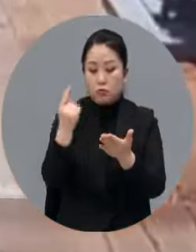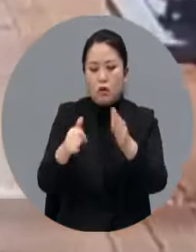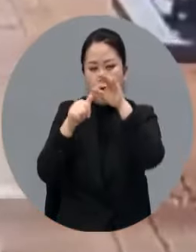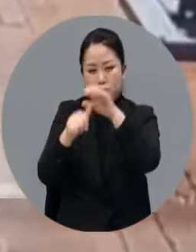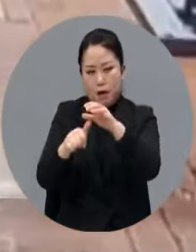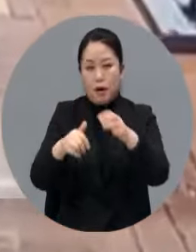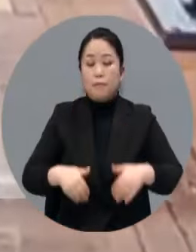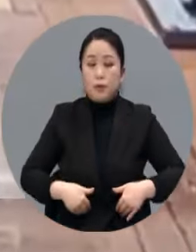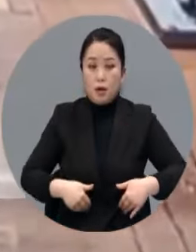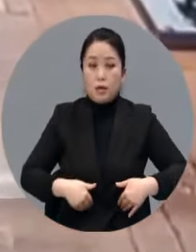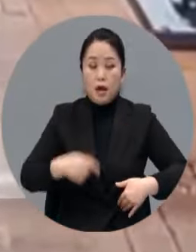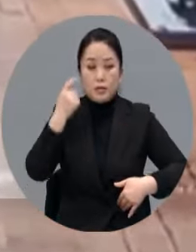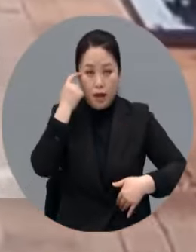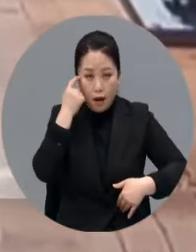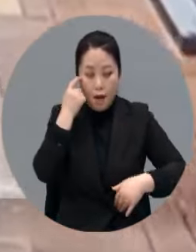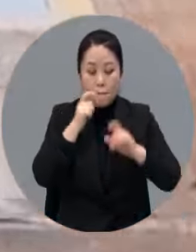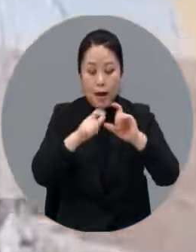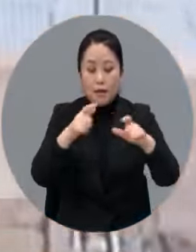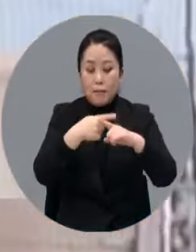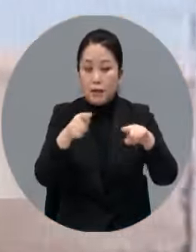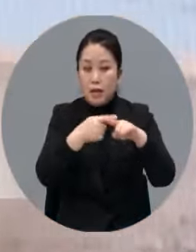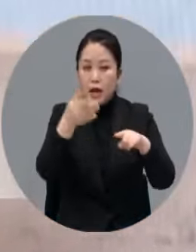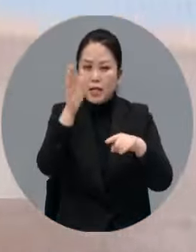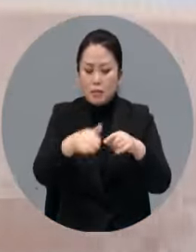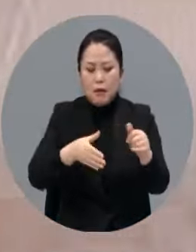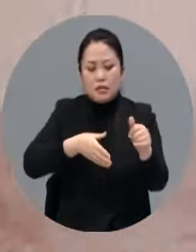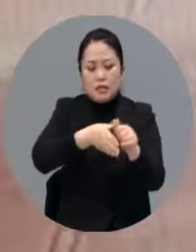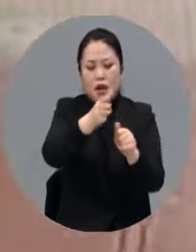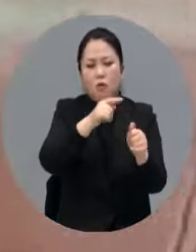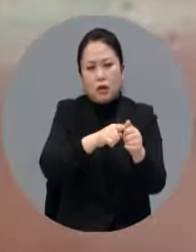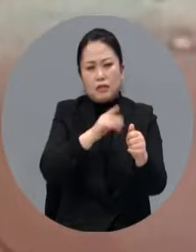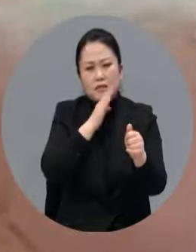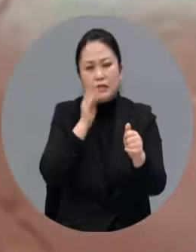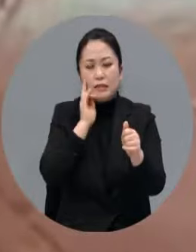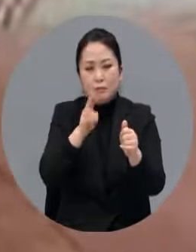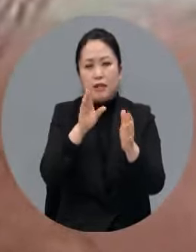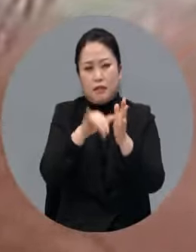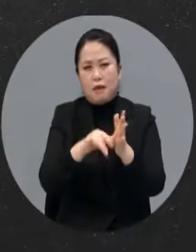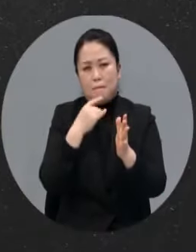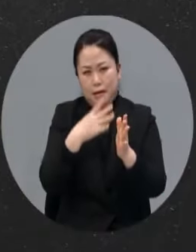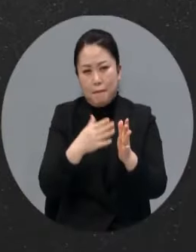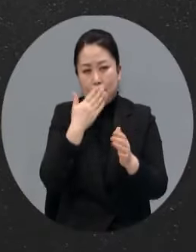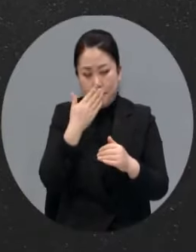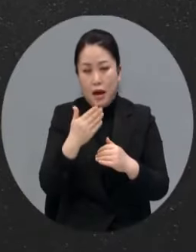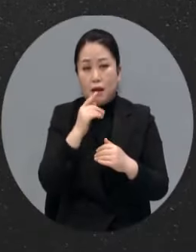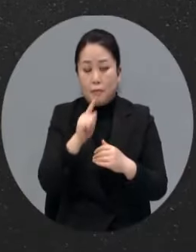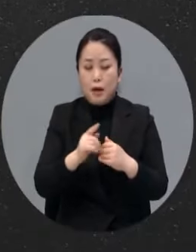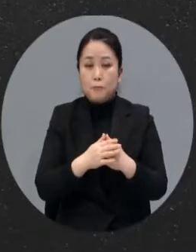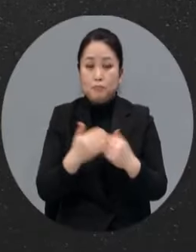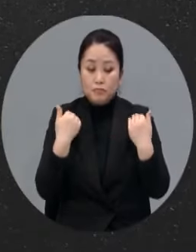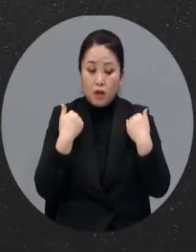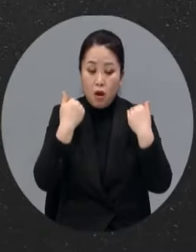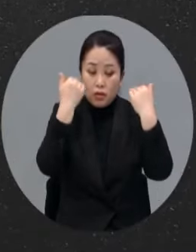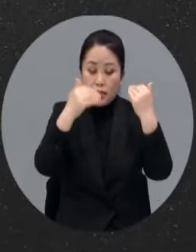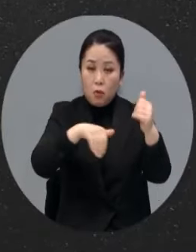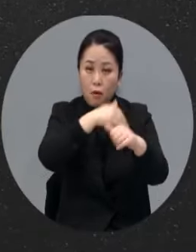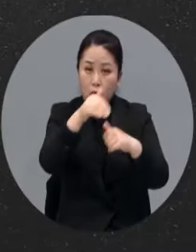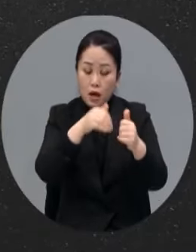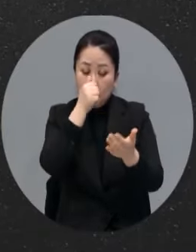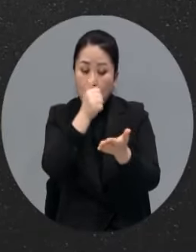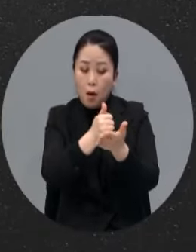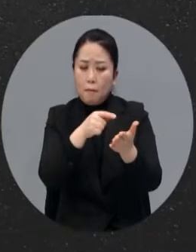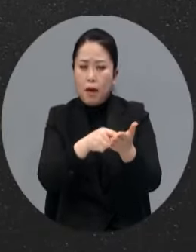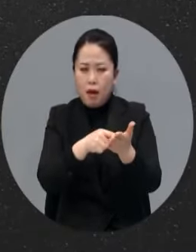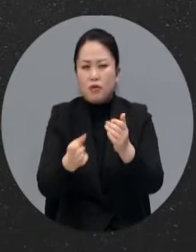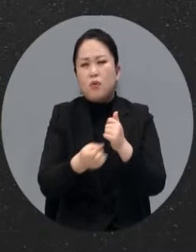한다고 판단하면서도 사형은 극히 예외적으로 선고할 수 있다고 밝혔습니다. 성장 환경이 범행에 상당한